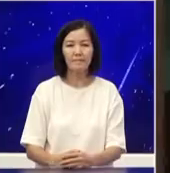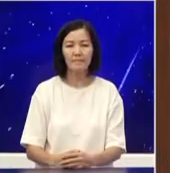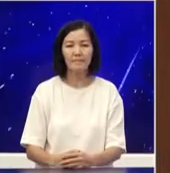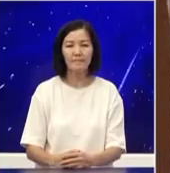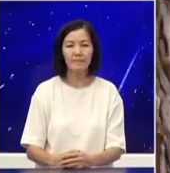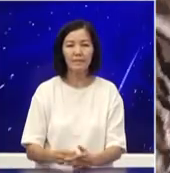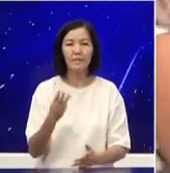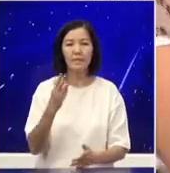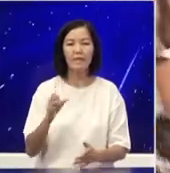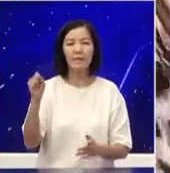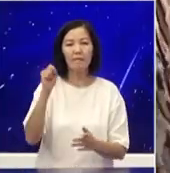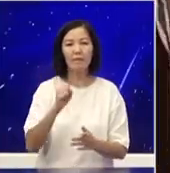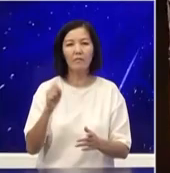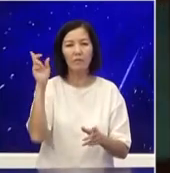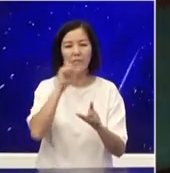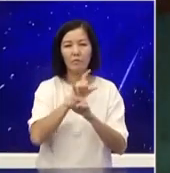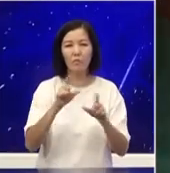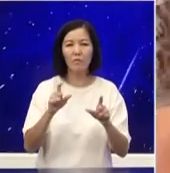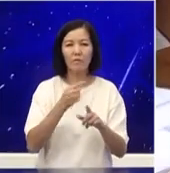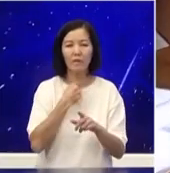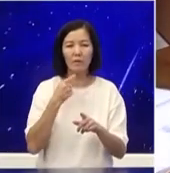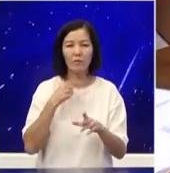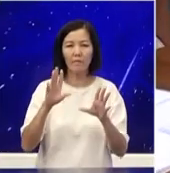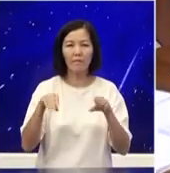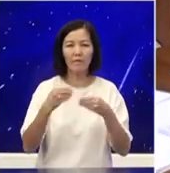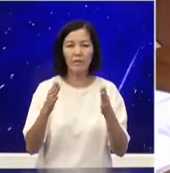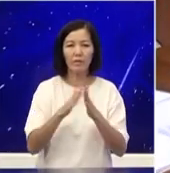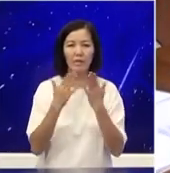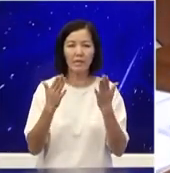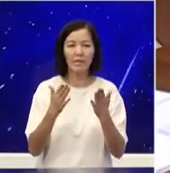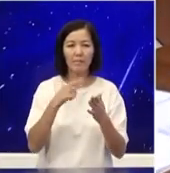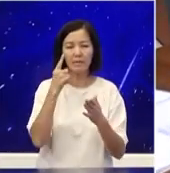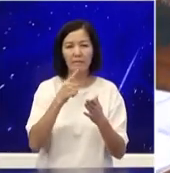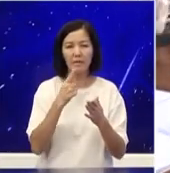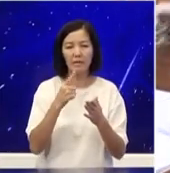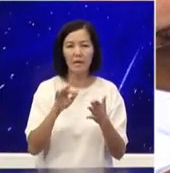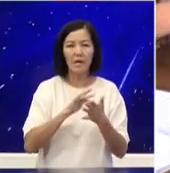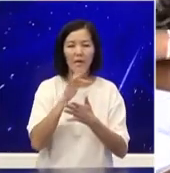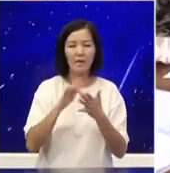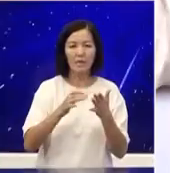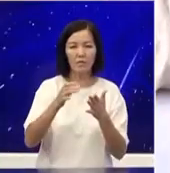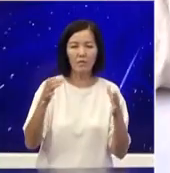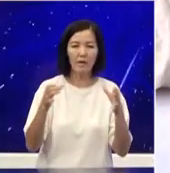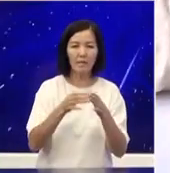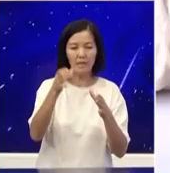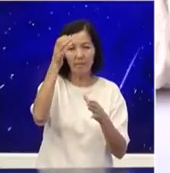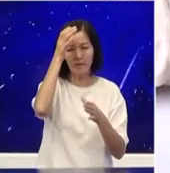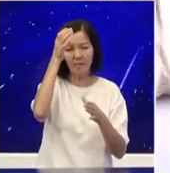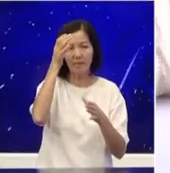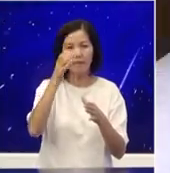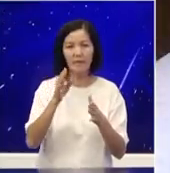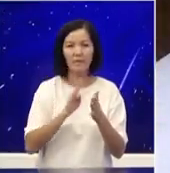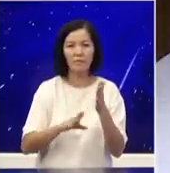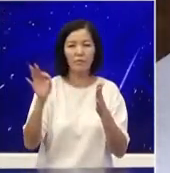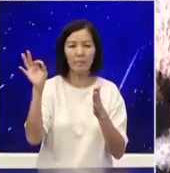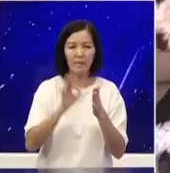С 3 августа в школах областного центра началась выдача учебников. По словам специалистов городского отдела образования, более 90%